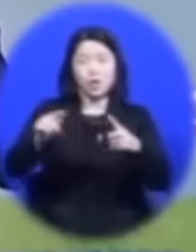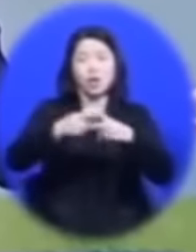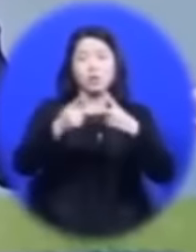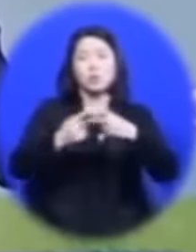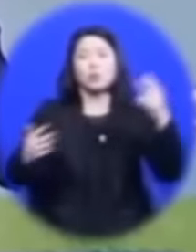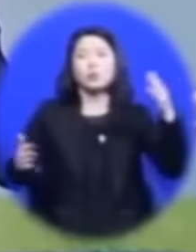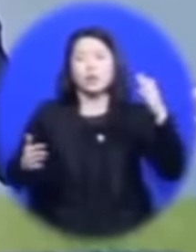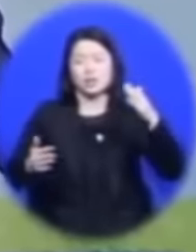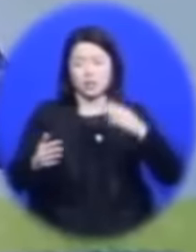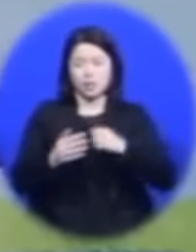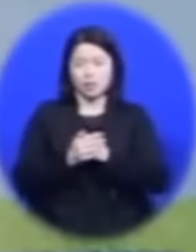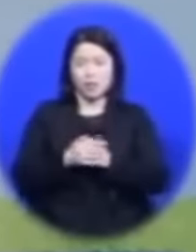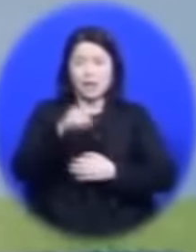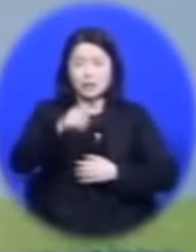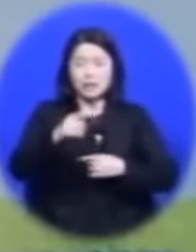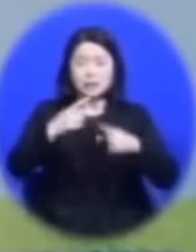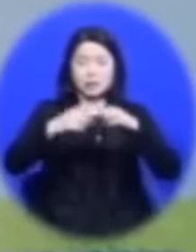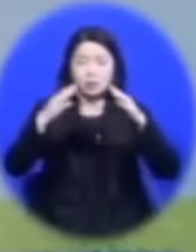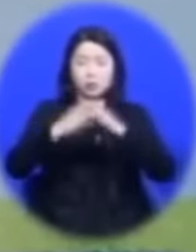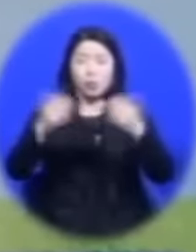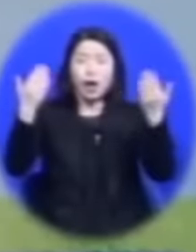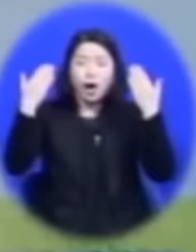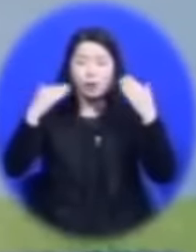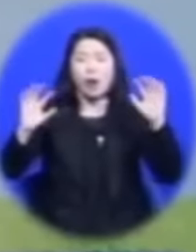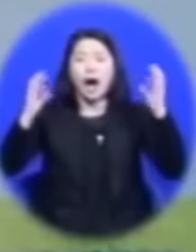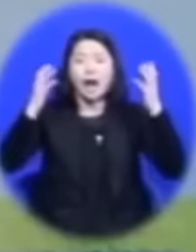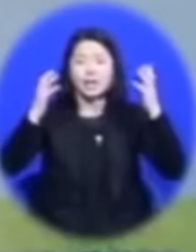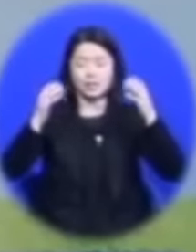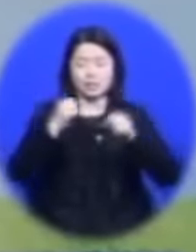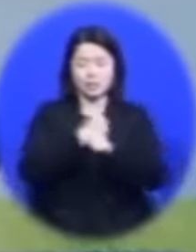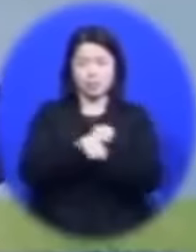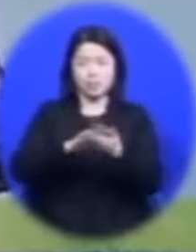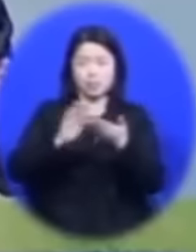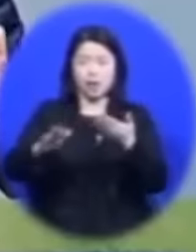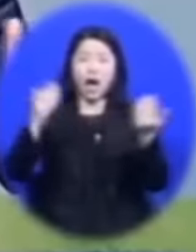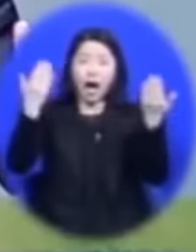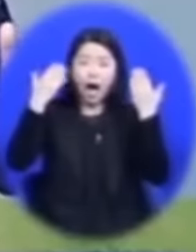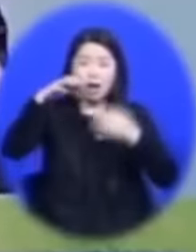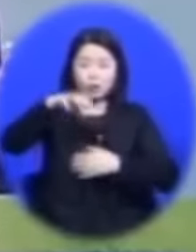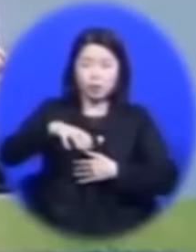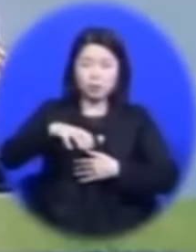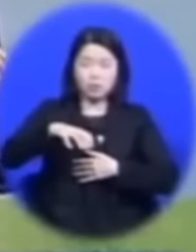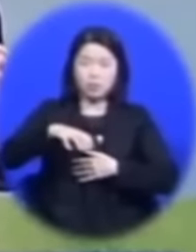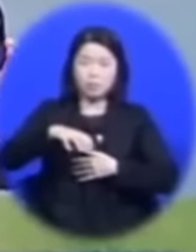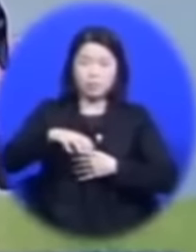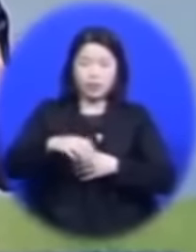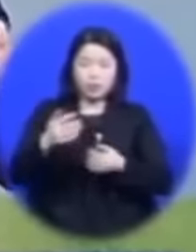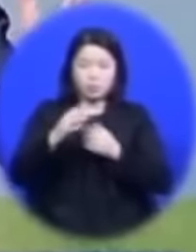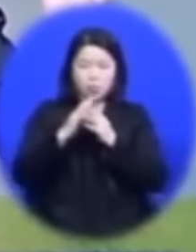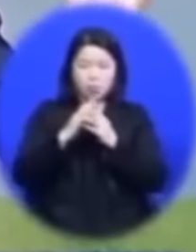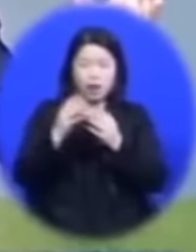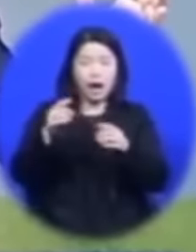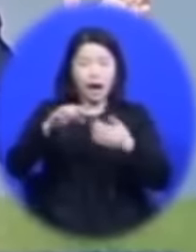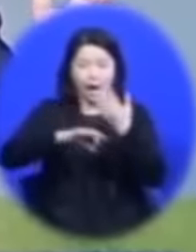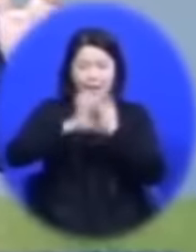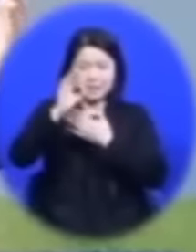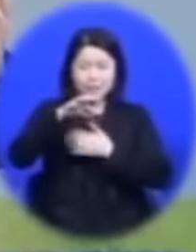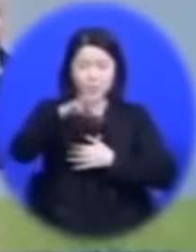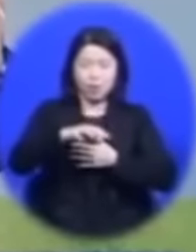초등학생들이에요. 그 교회 교회학교 아이들입니다. 학교에서 조회 시간에